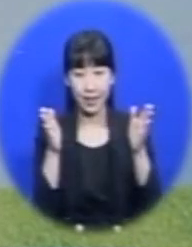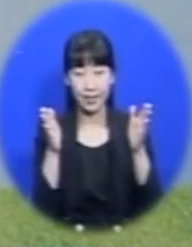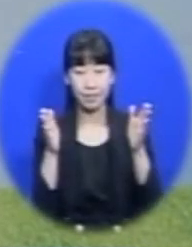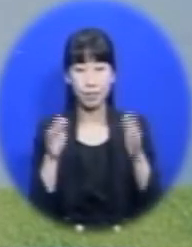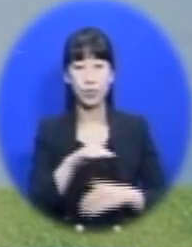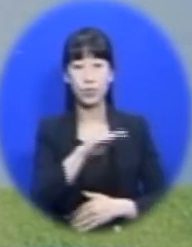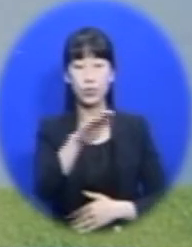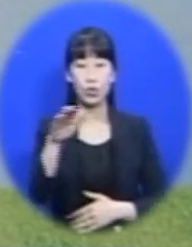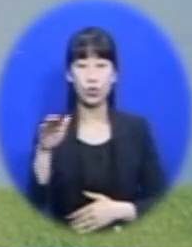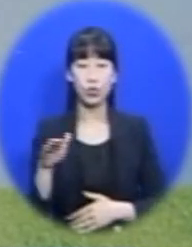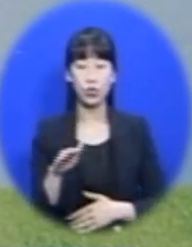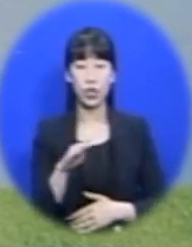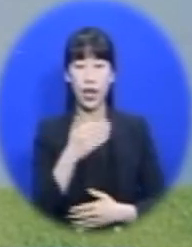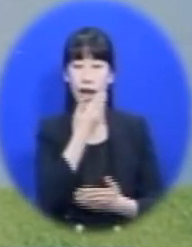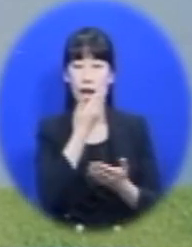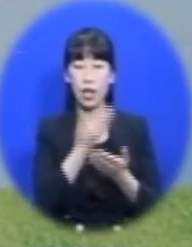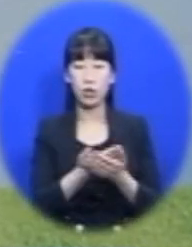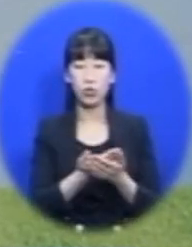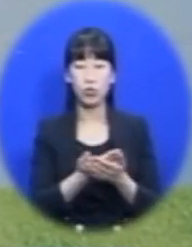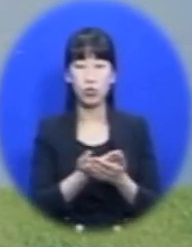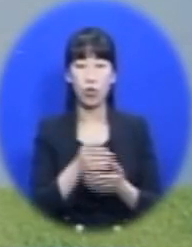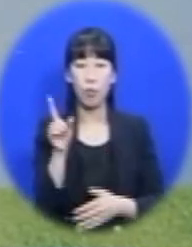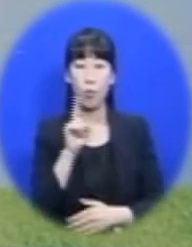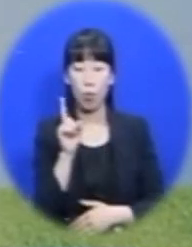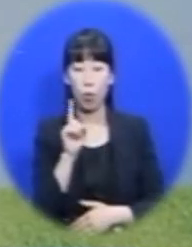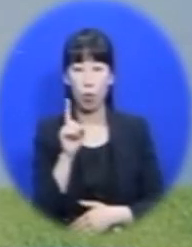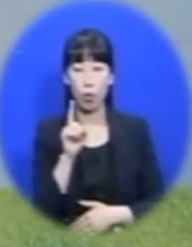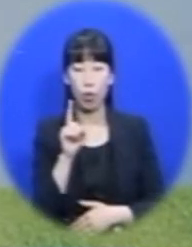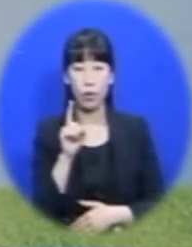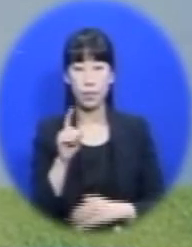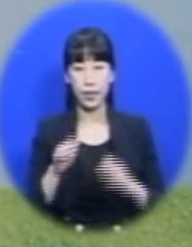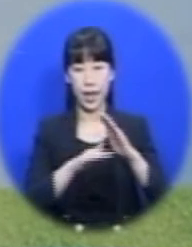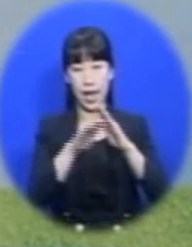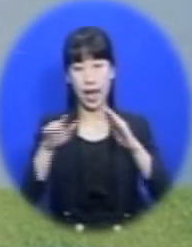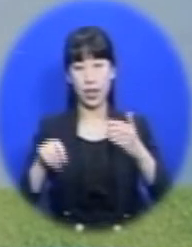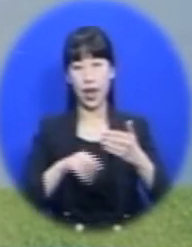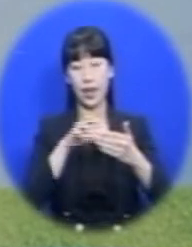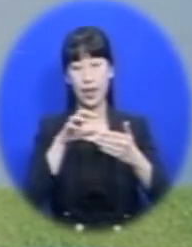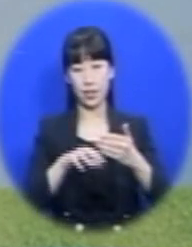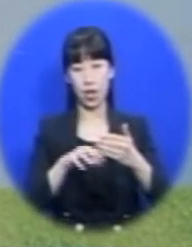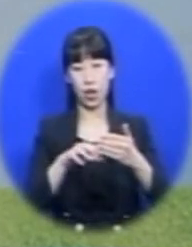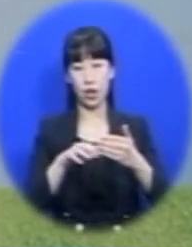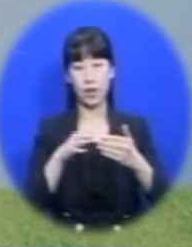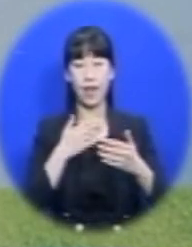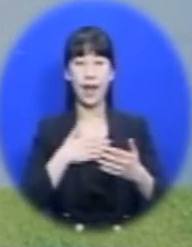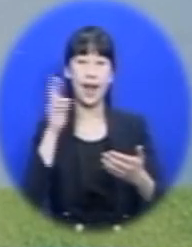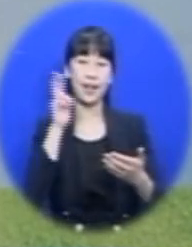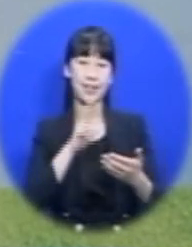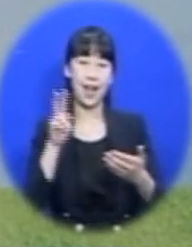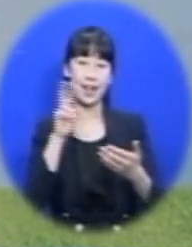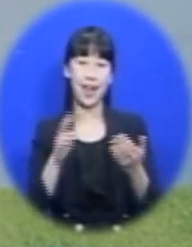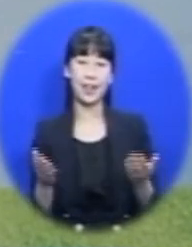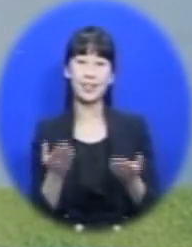우리가 해야 할 가장 중요한 일이 무엇입니까? 가정 안에서 내가 찬양하는